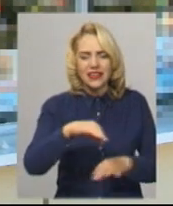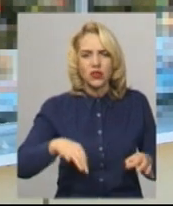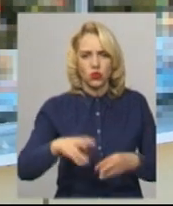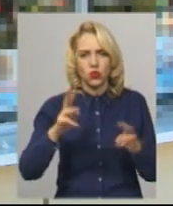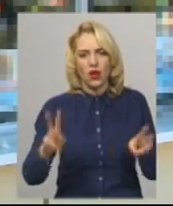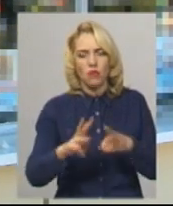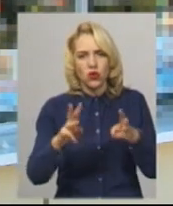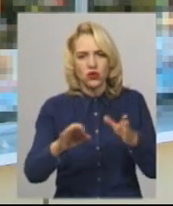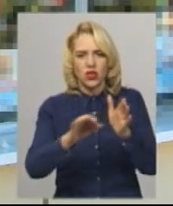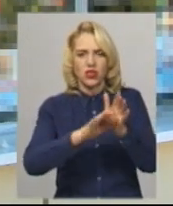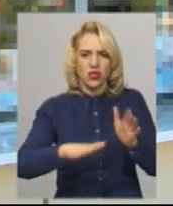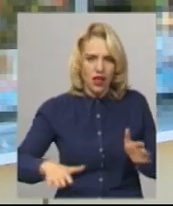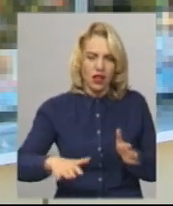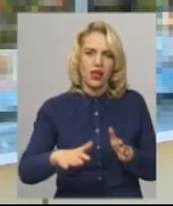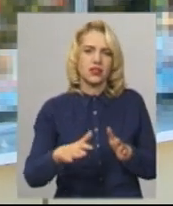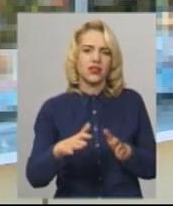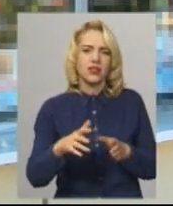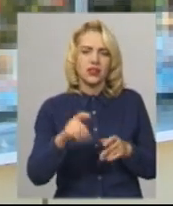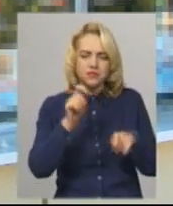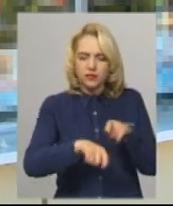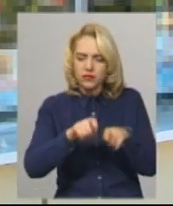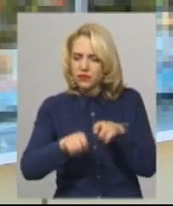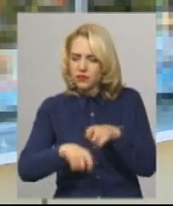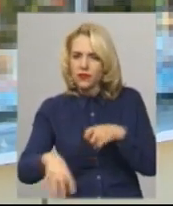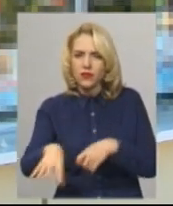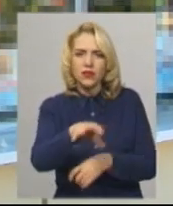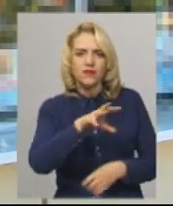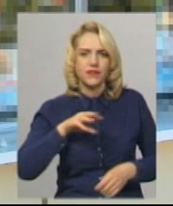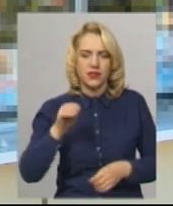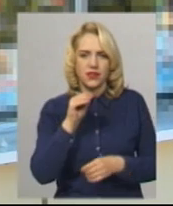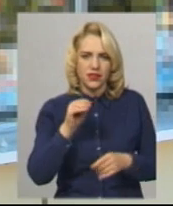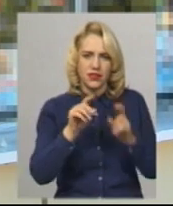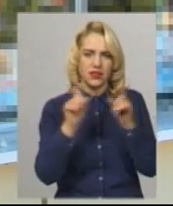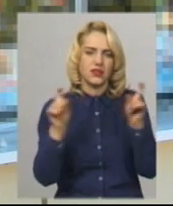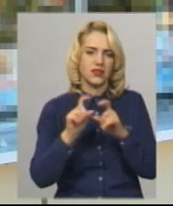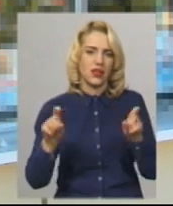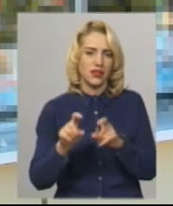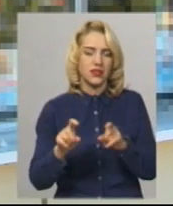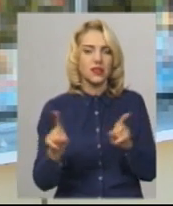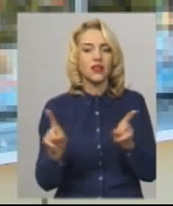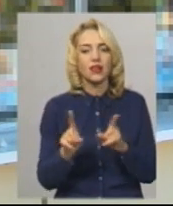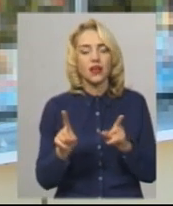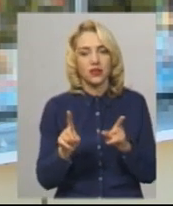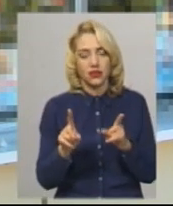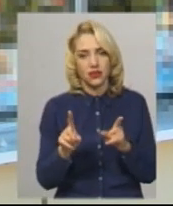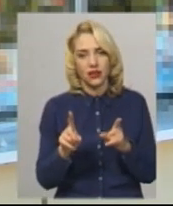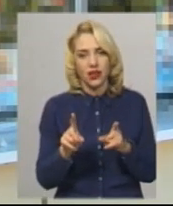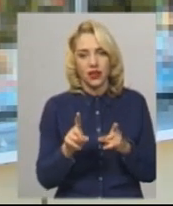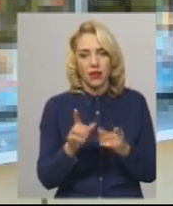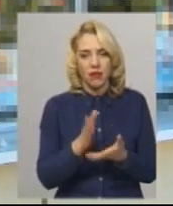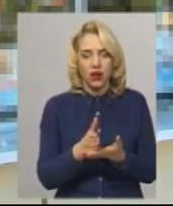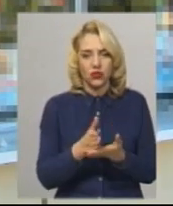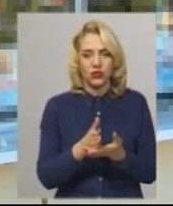Пожежники, електрики, ну, перевіряли всі інстанції, які